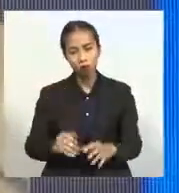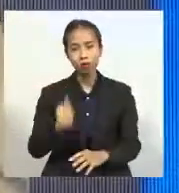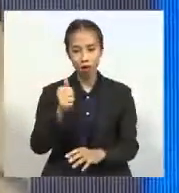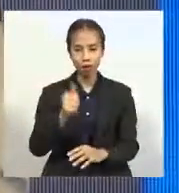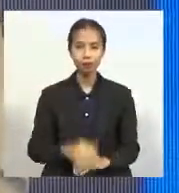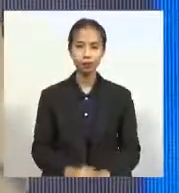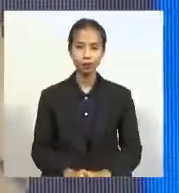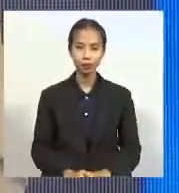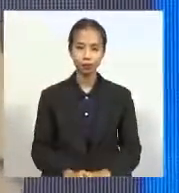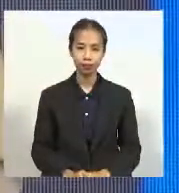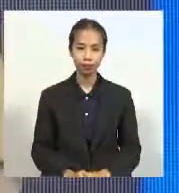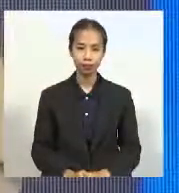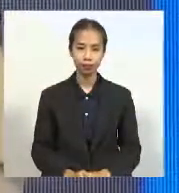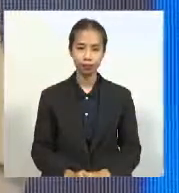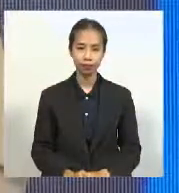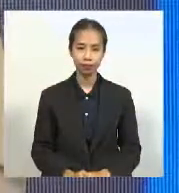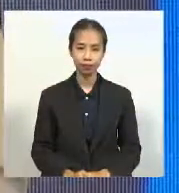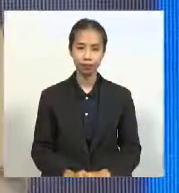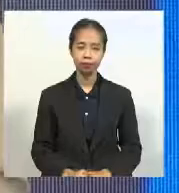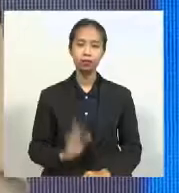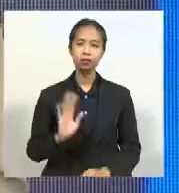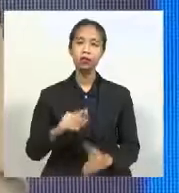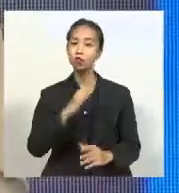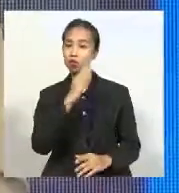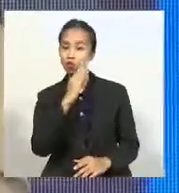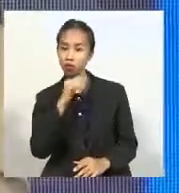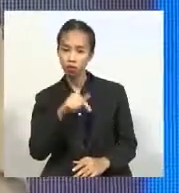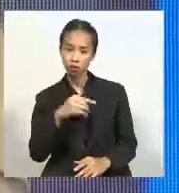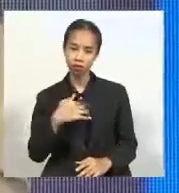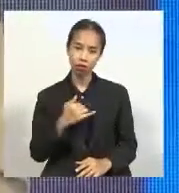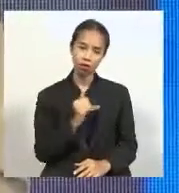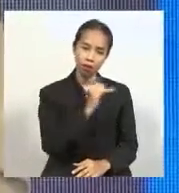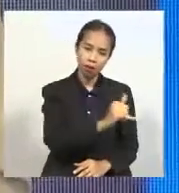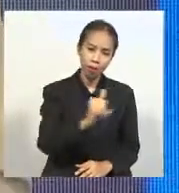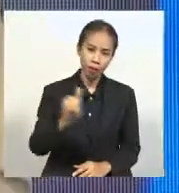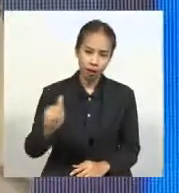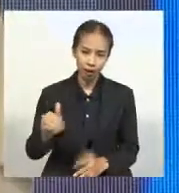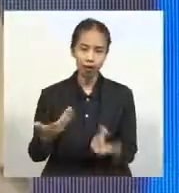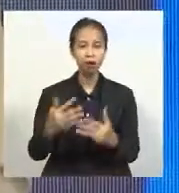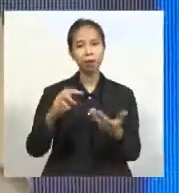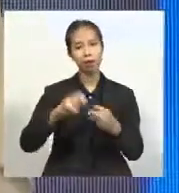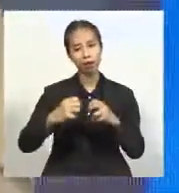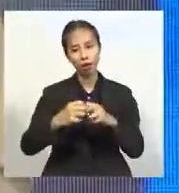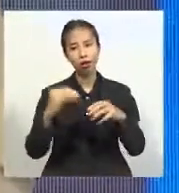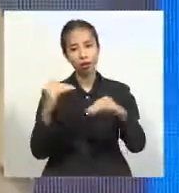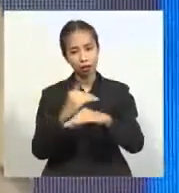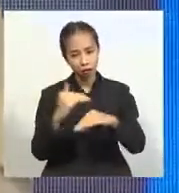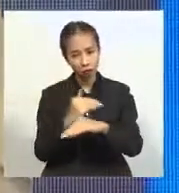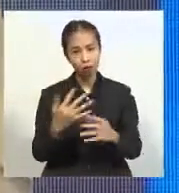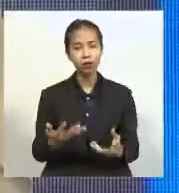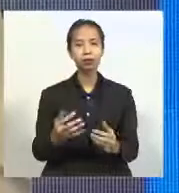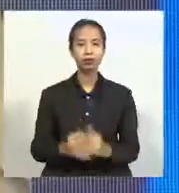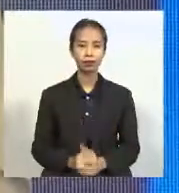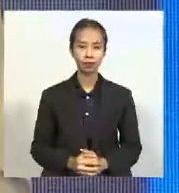างรถบ้างจากสี่แยกบ้างจากเรื่องการเดินทางหรือการระบายน้ำต่างๆที่เรา